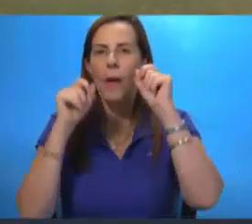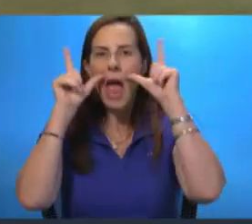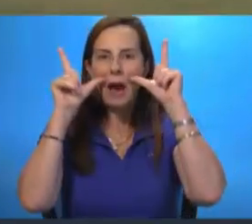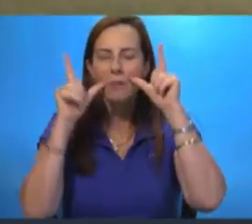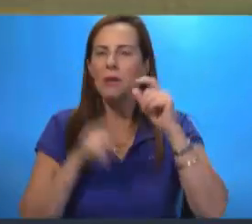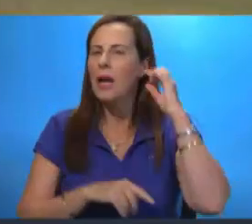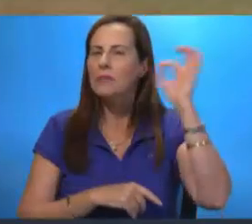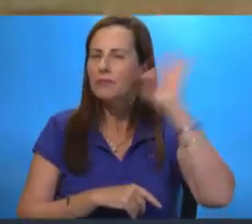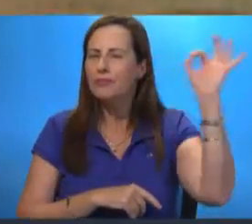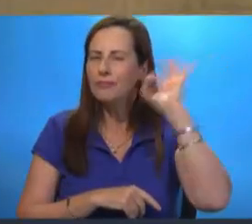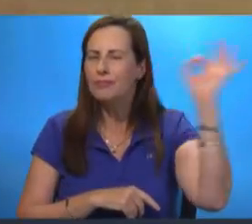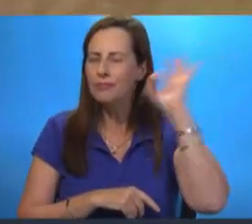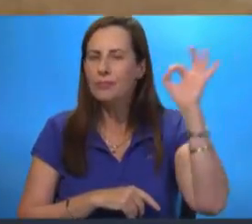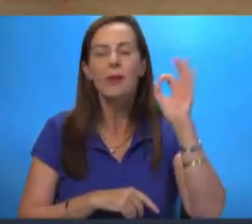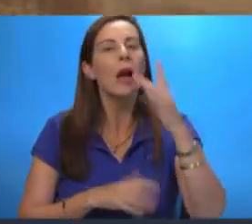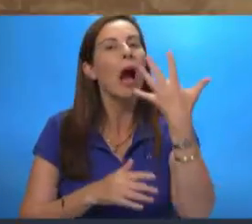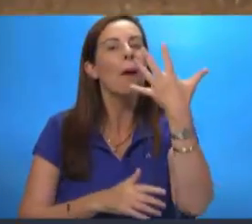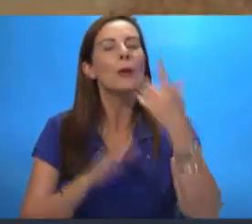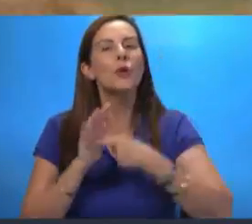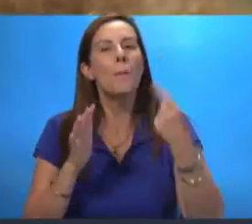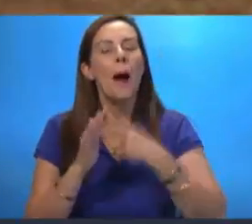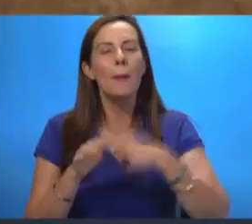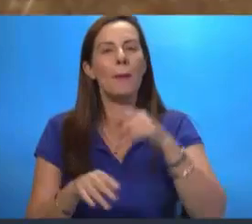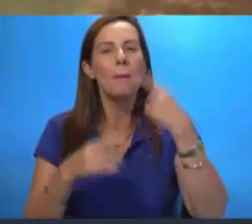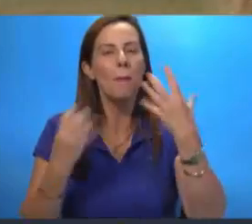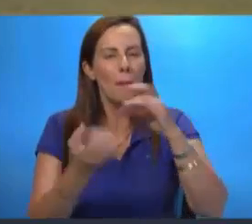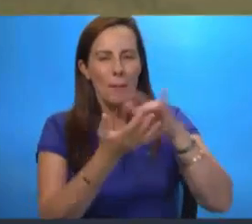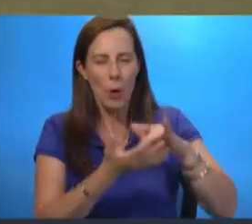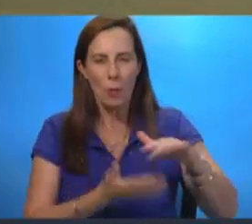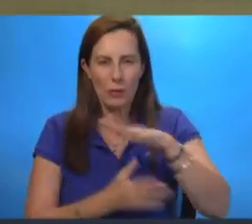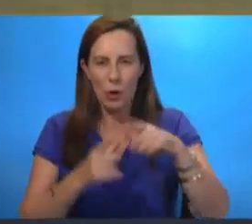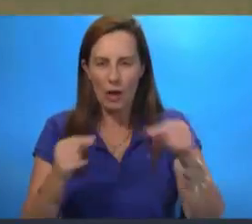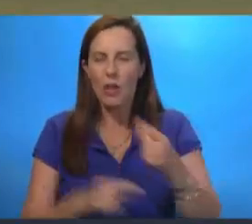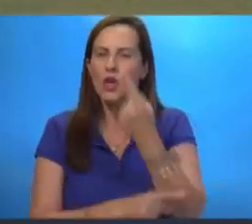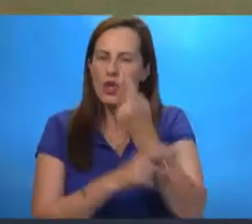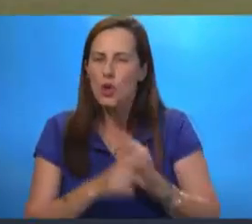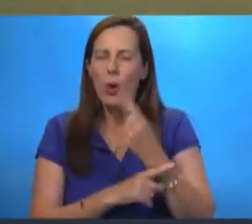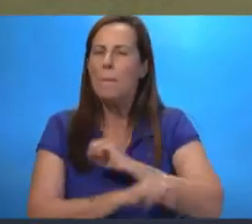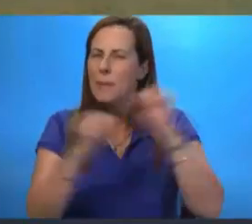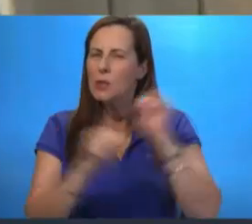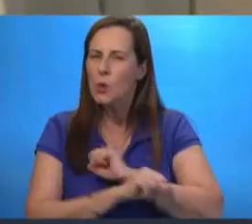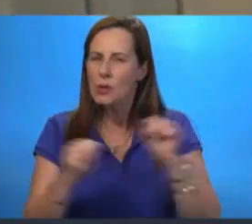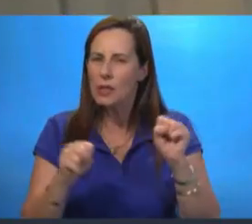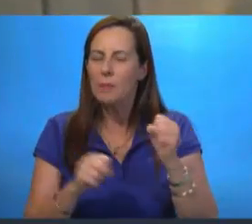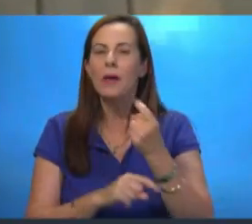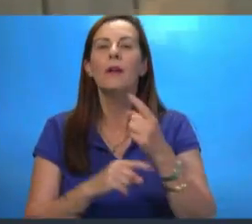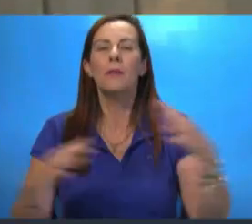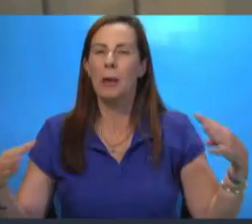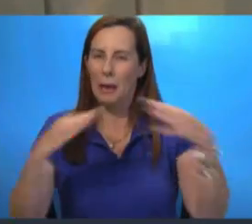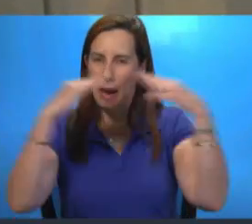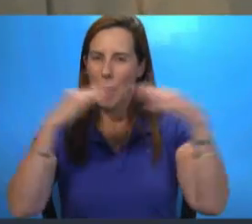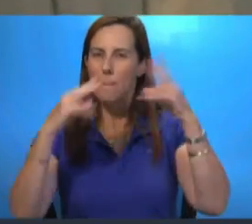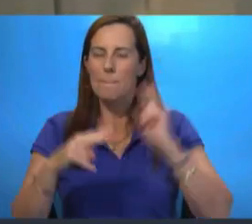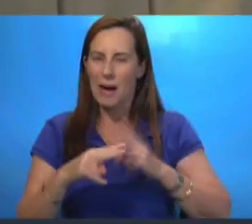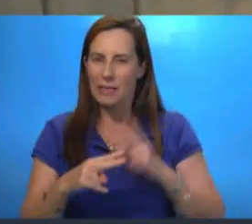צבע אדום נשמעה לא פחות מחמש פעמים בעשרות יישובים. שיגורים, פיצוצים, עירותים של מערכת כיפת